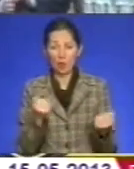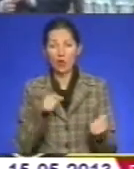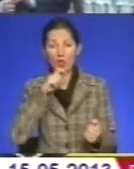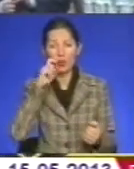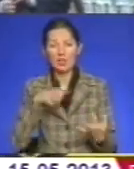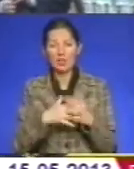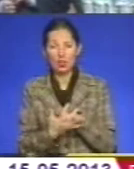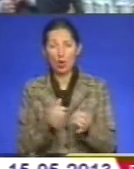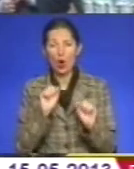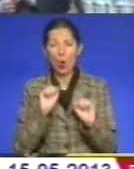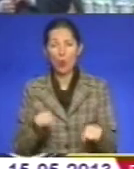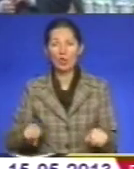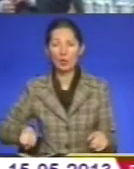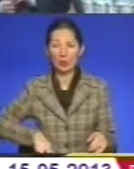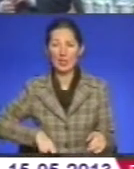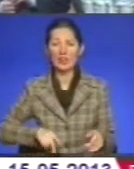і з цим погоджується влада.